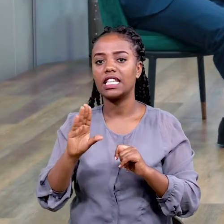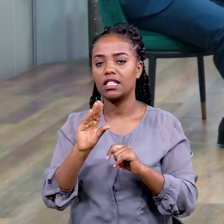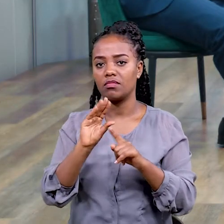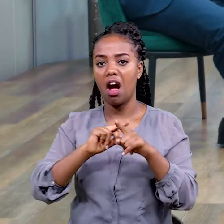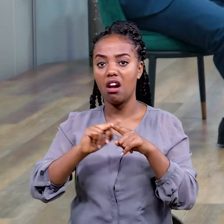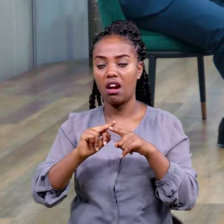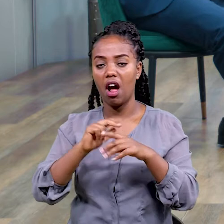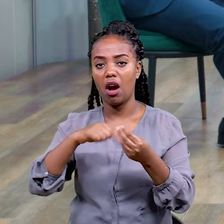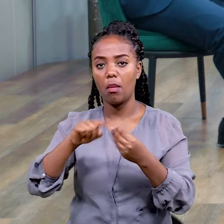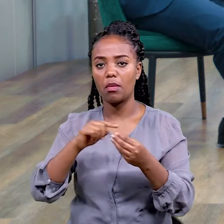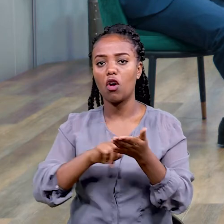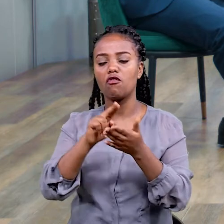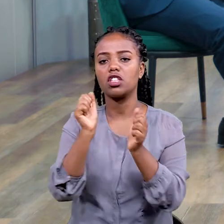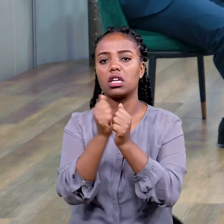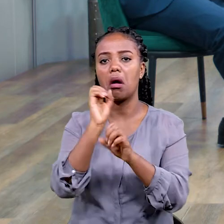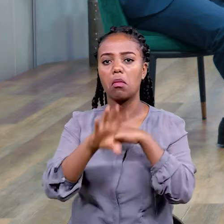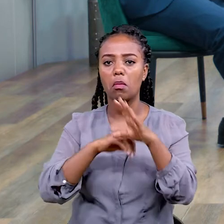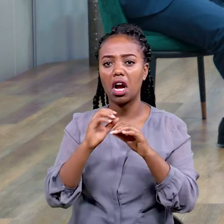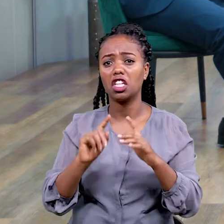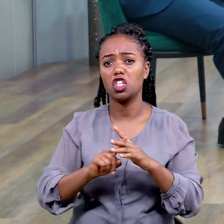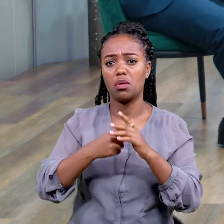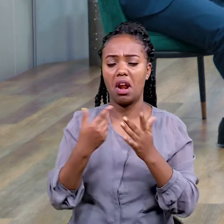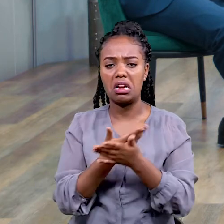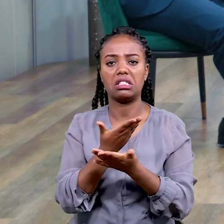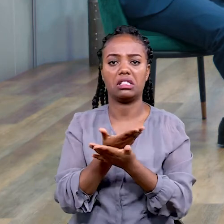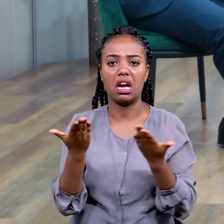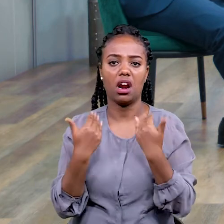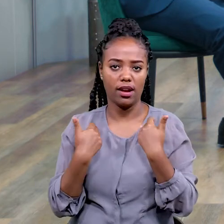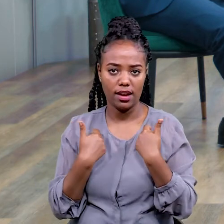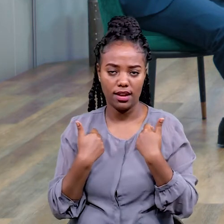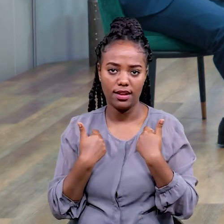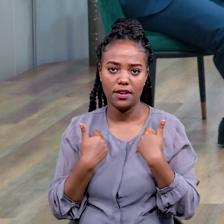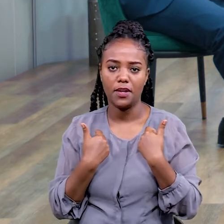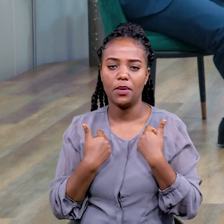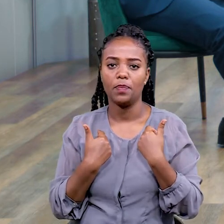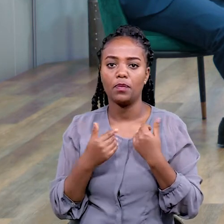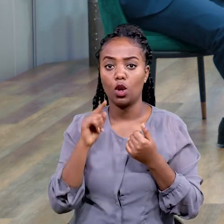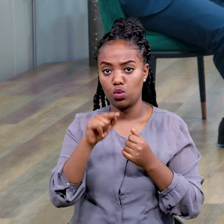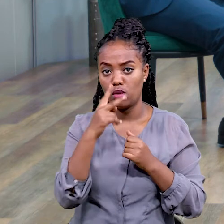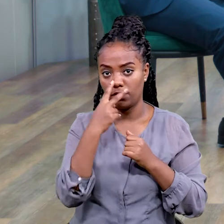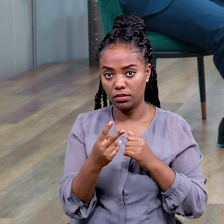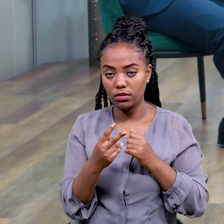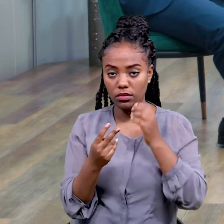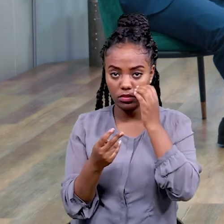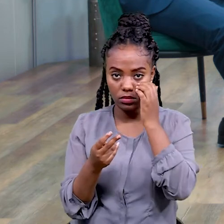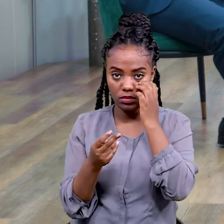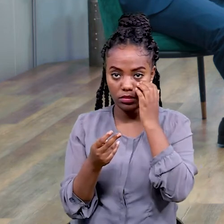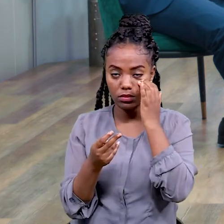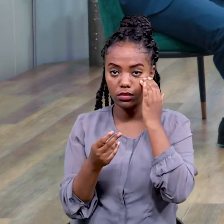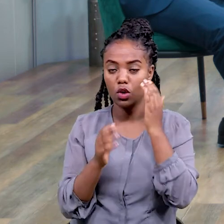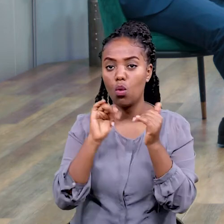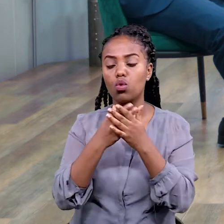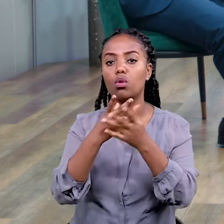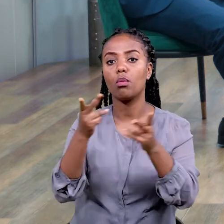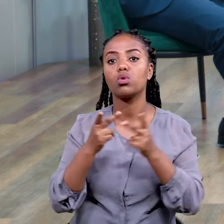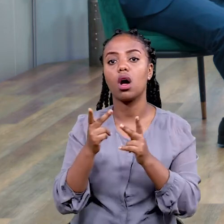ጋር በመመካከር እንደ ፓይለት የተጀመረ አለ፣ አንድ ማረሚያ ቤት ውስጥ የተጀመረ። ይሄን ስናይ ሁሉም ቦታ